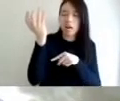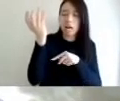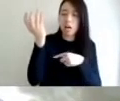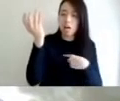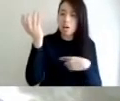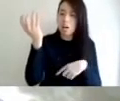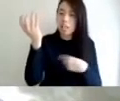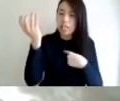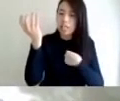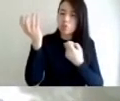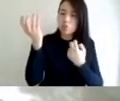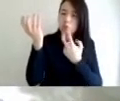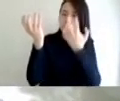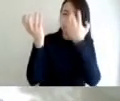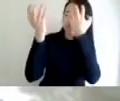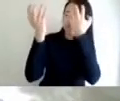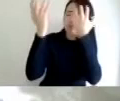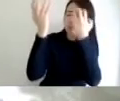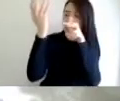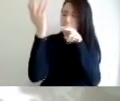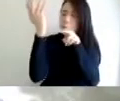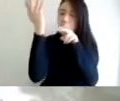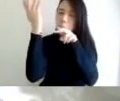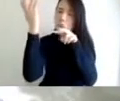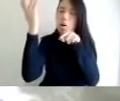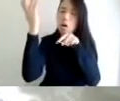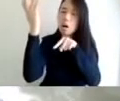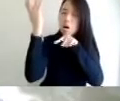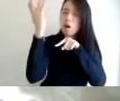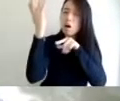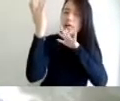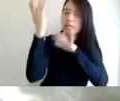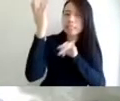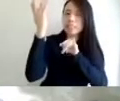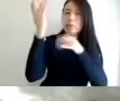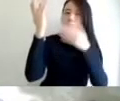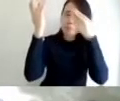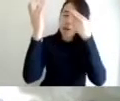繼續密切啦去注意住嘅。